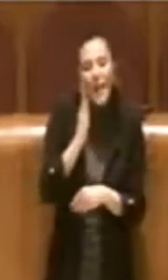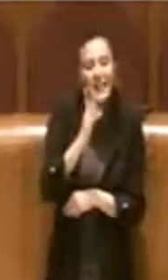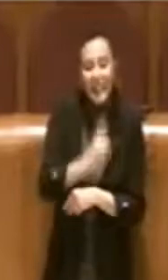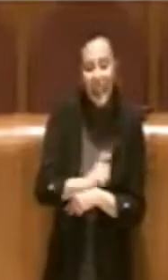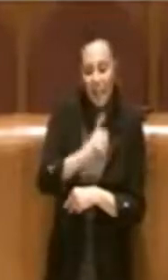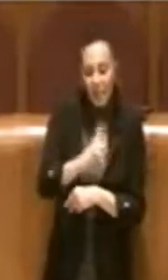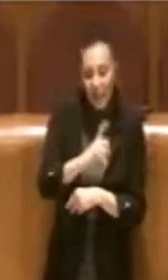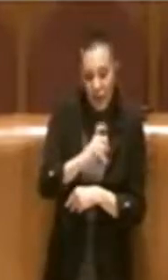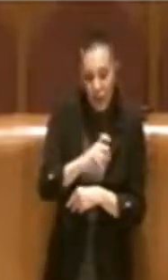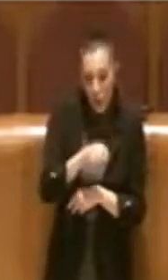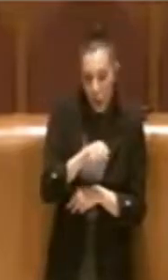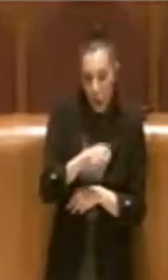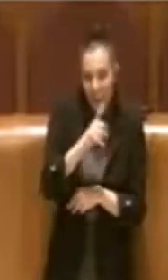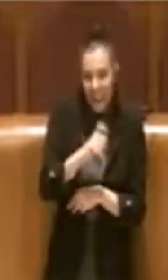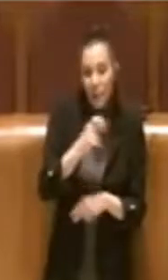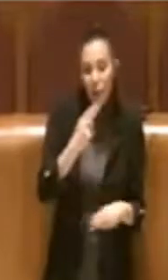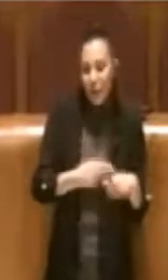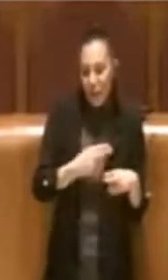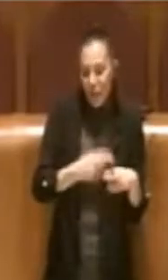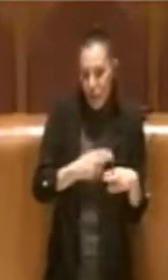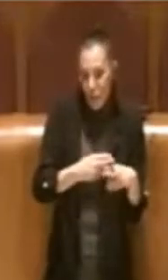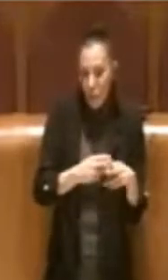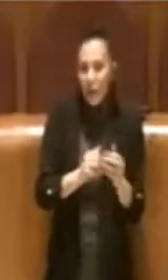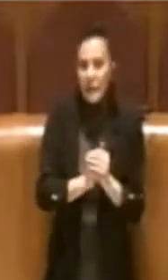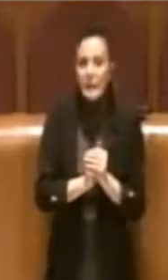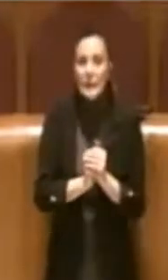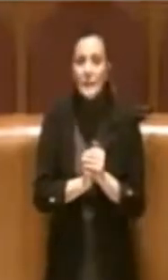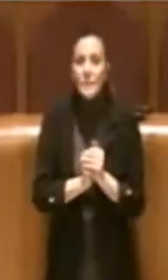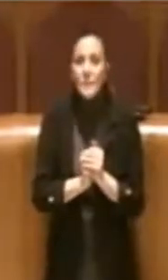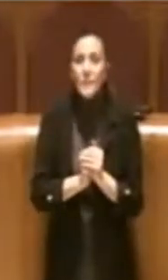famoso debito di Roma. Poi per carità